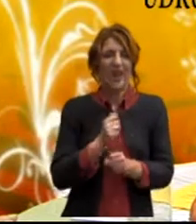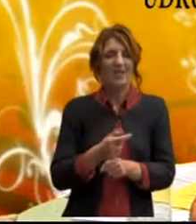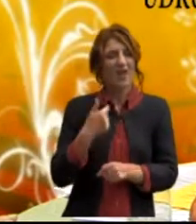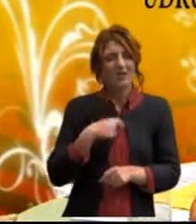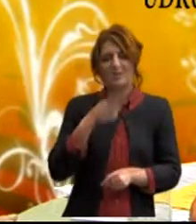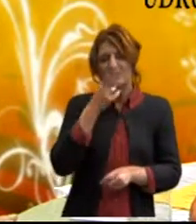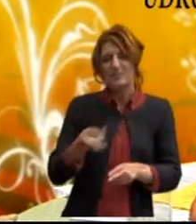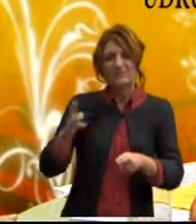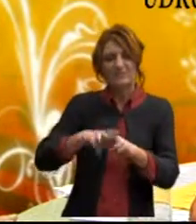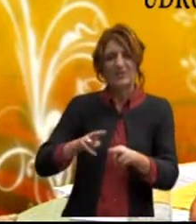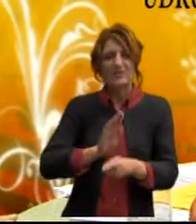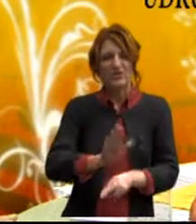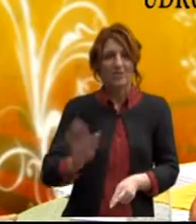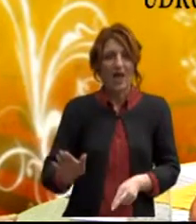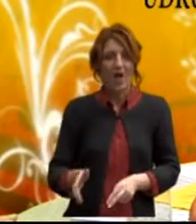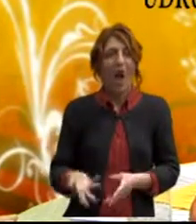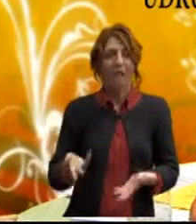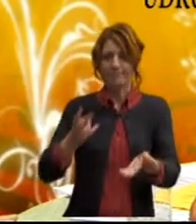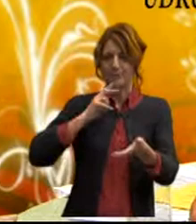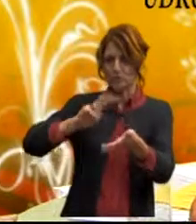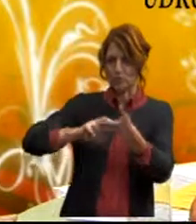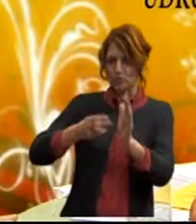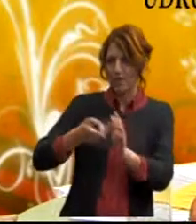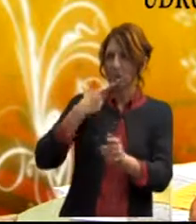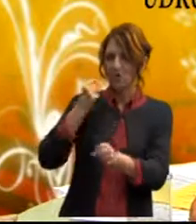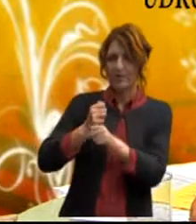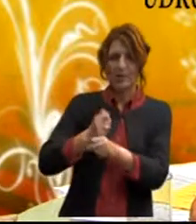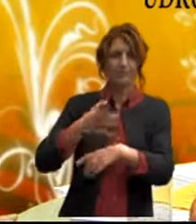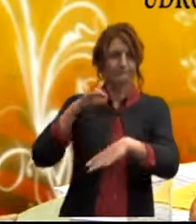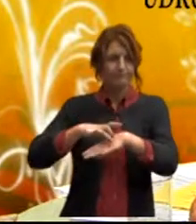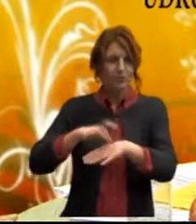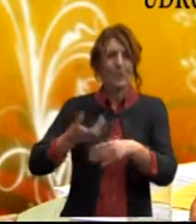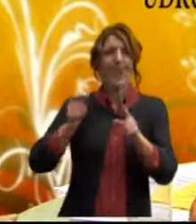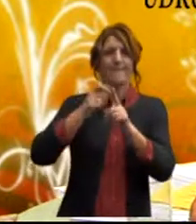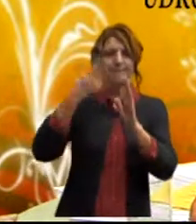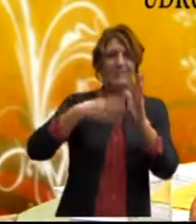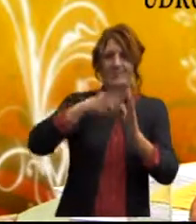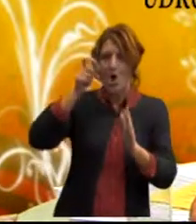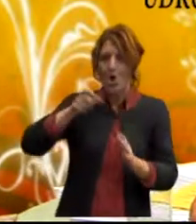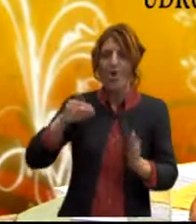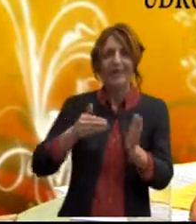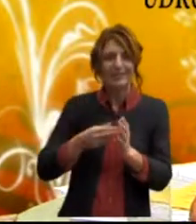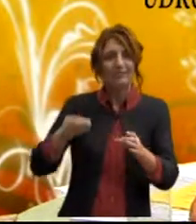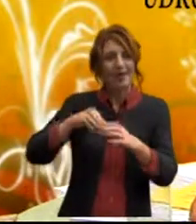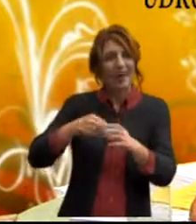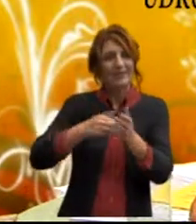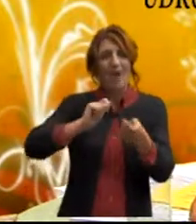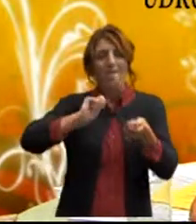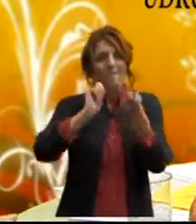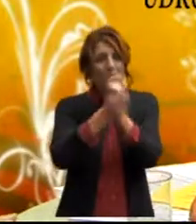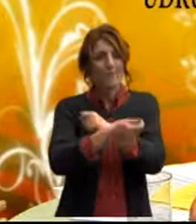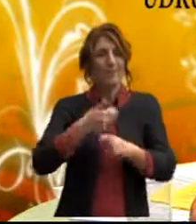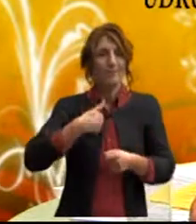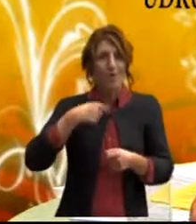zato idealno da struka, kao vi, psiholozi, sociolozi, zaista djelujete na promjenu naših